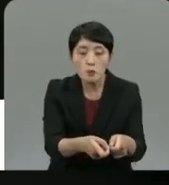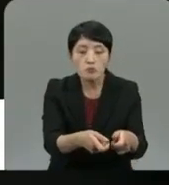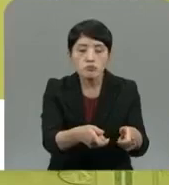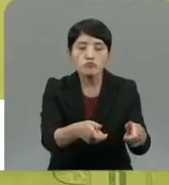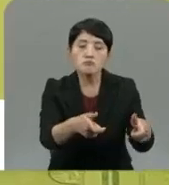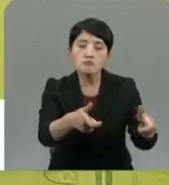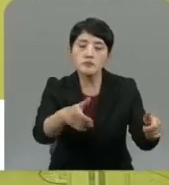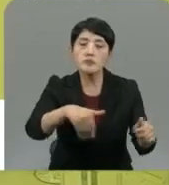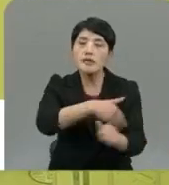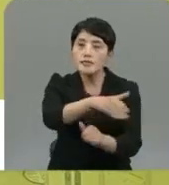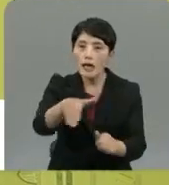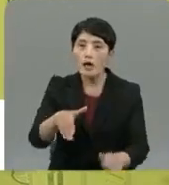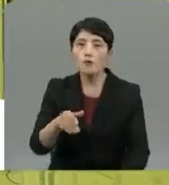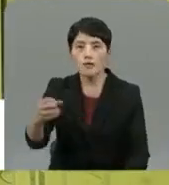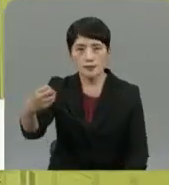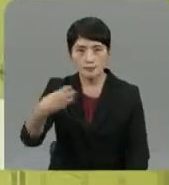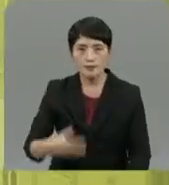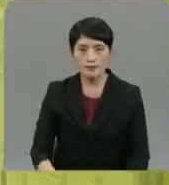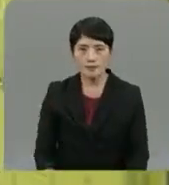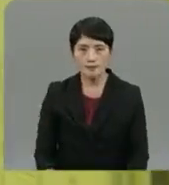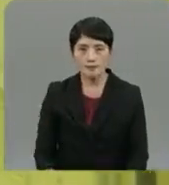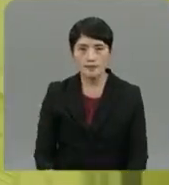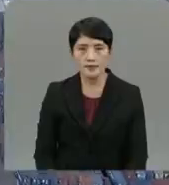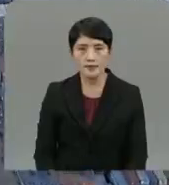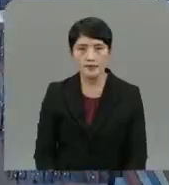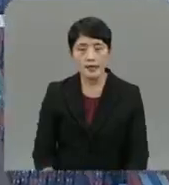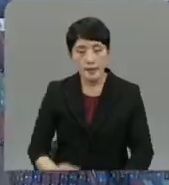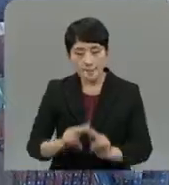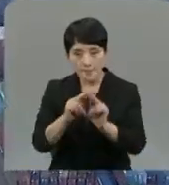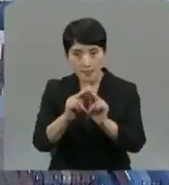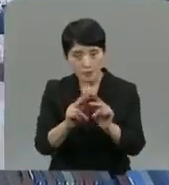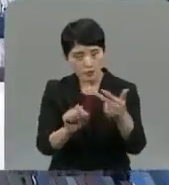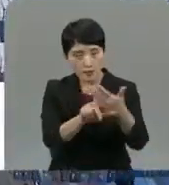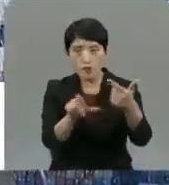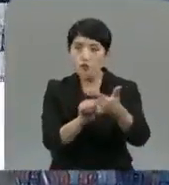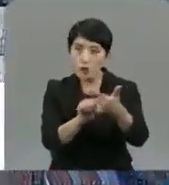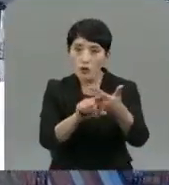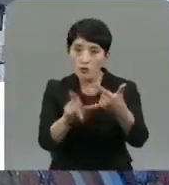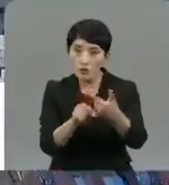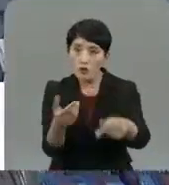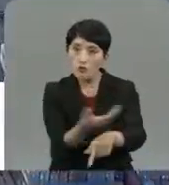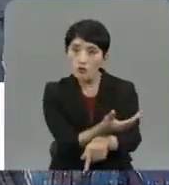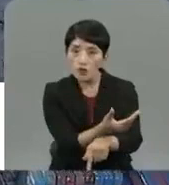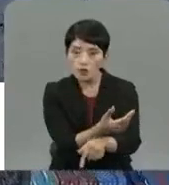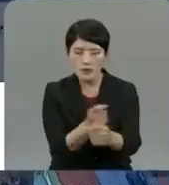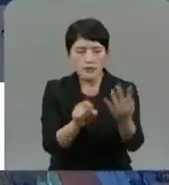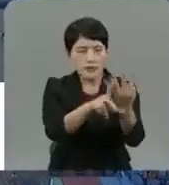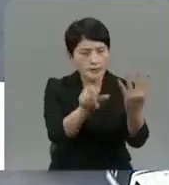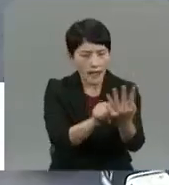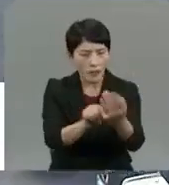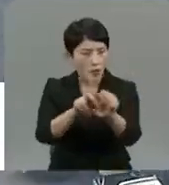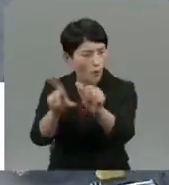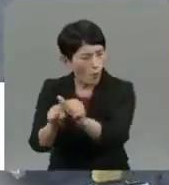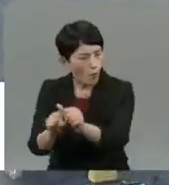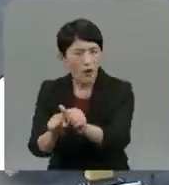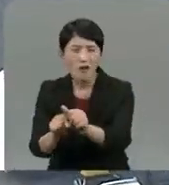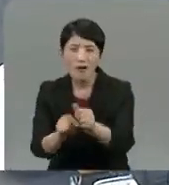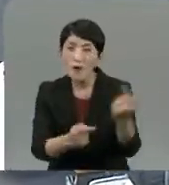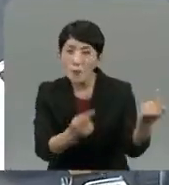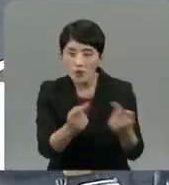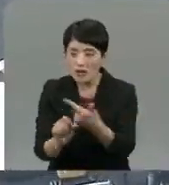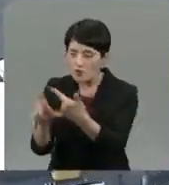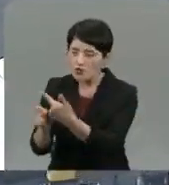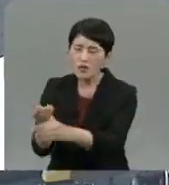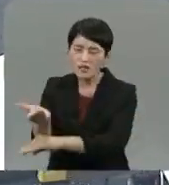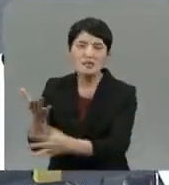запасы полупроводников сократились в июне на 12,3% годовом исчислении А